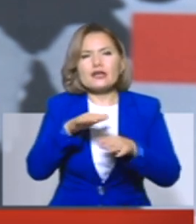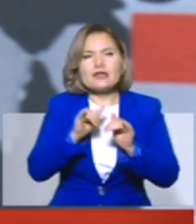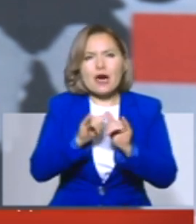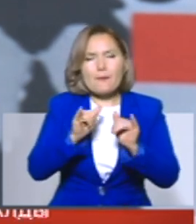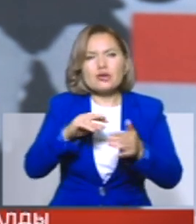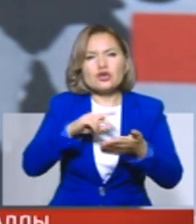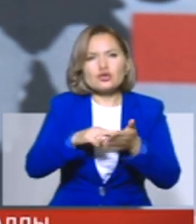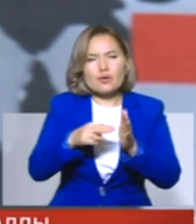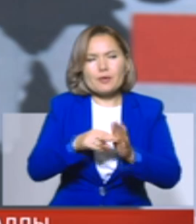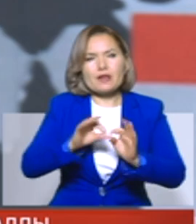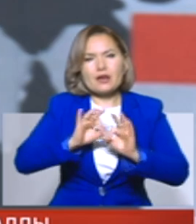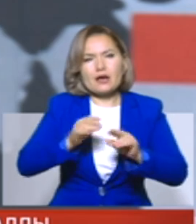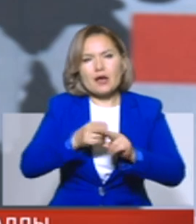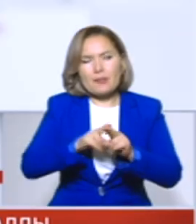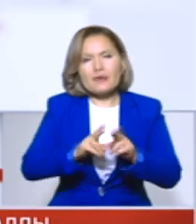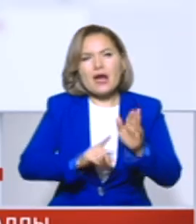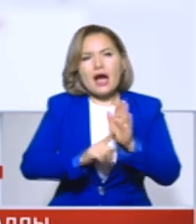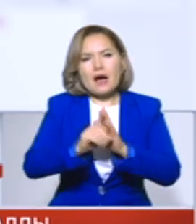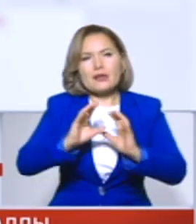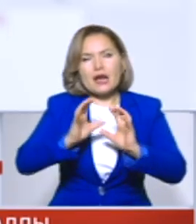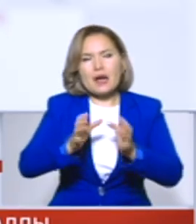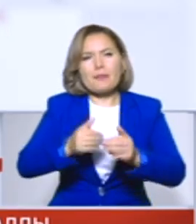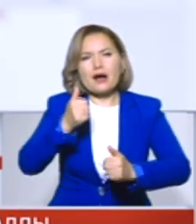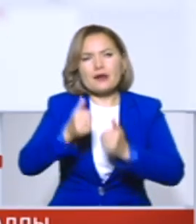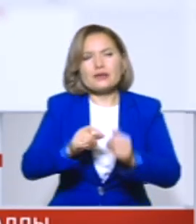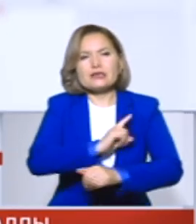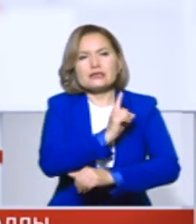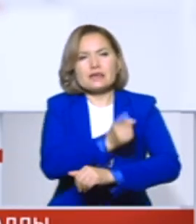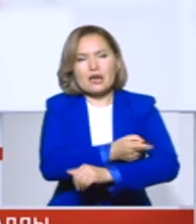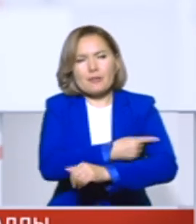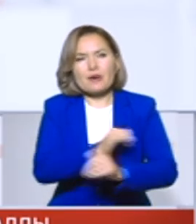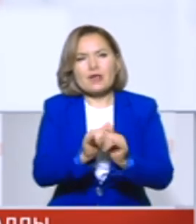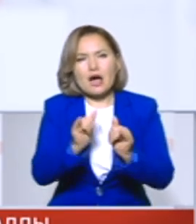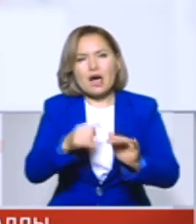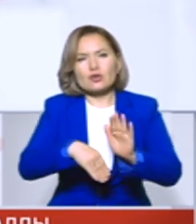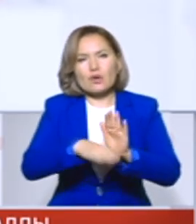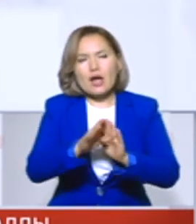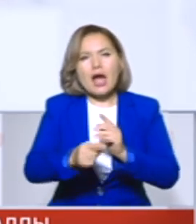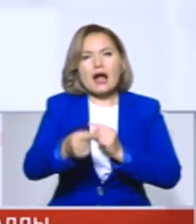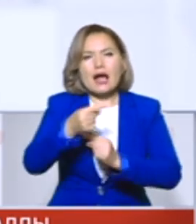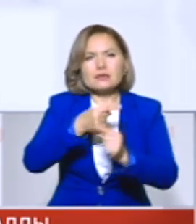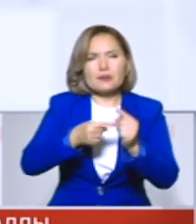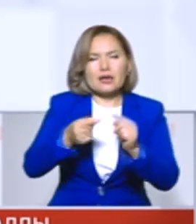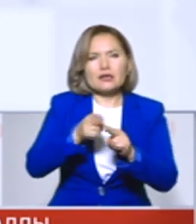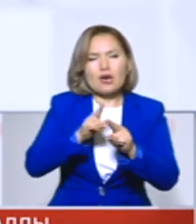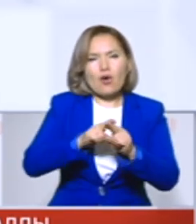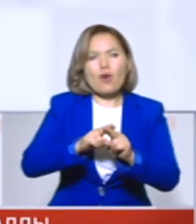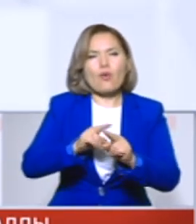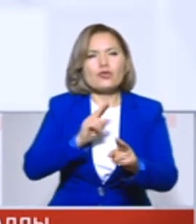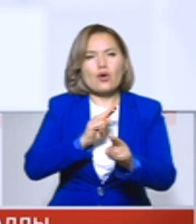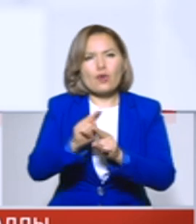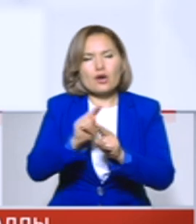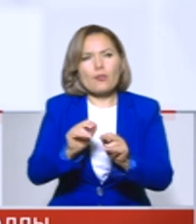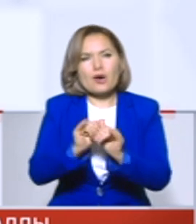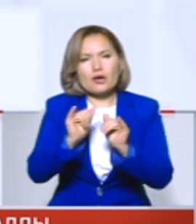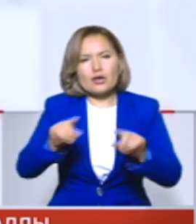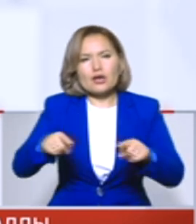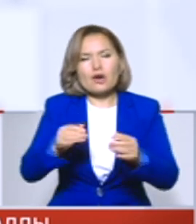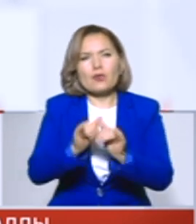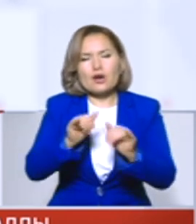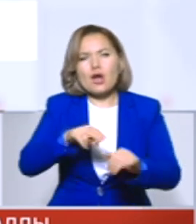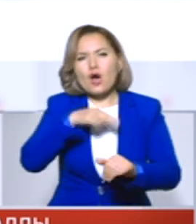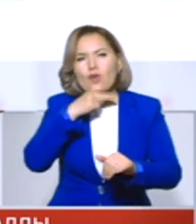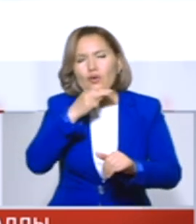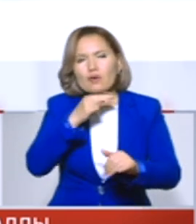жоспарын бекітті. Алғашқысы жаһандық бәсекелестікке қабілеттілікті арттыру, кәсіпкерлікті қорғау және дамытуға да